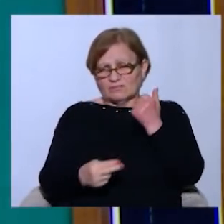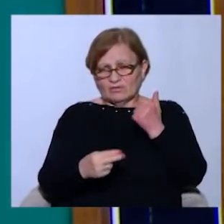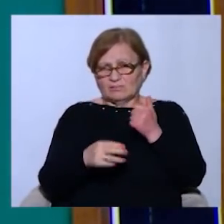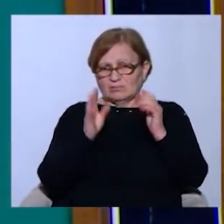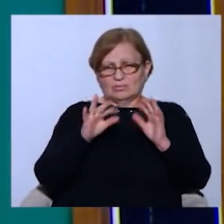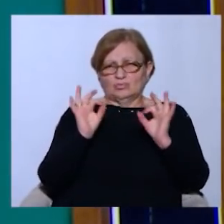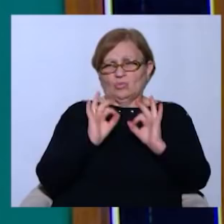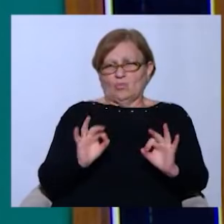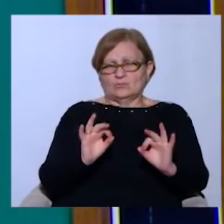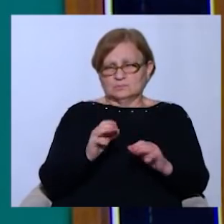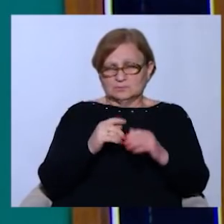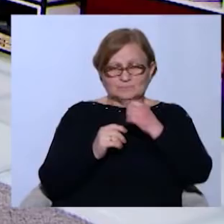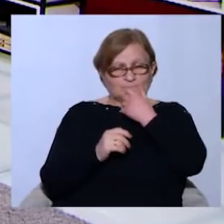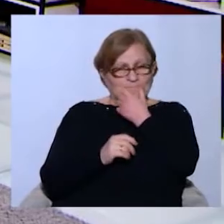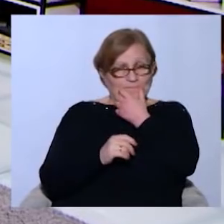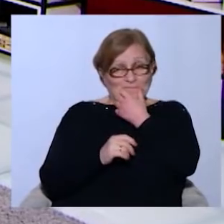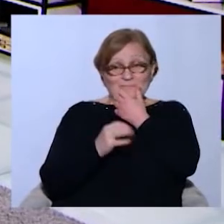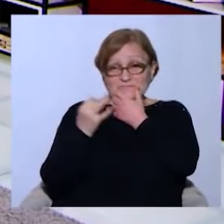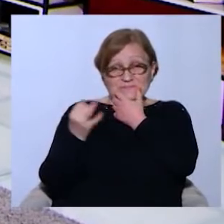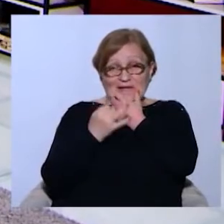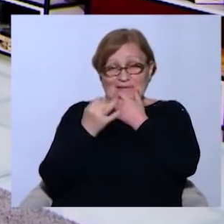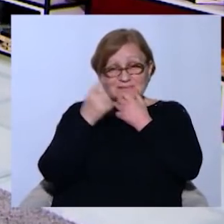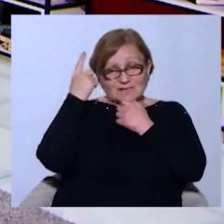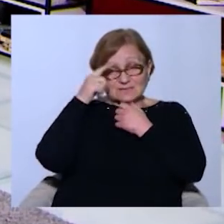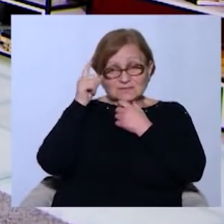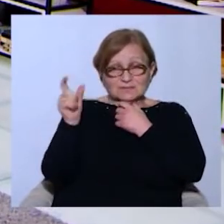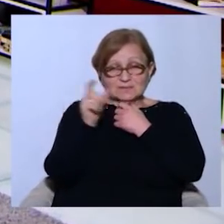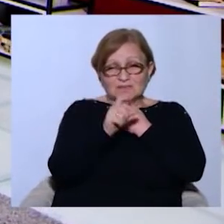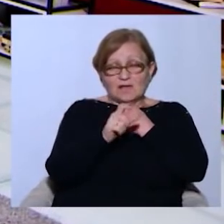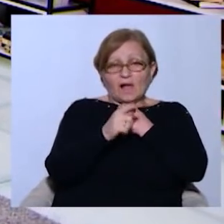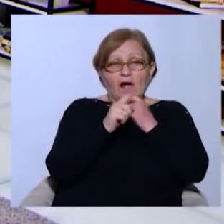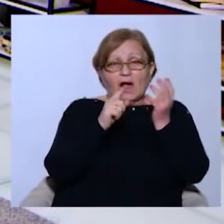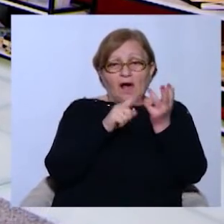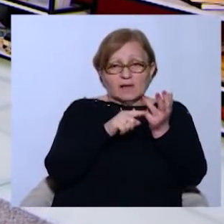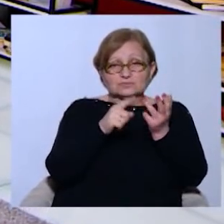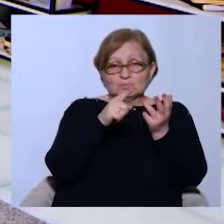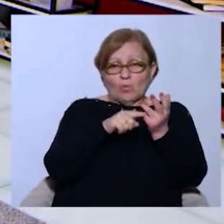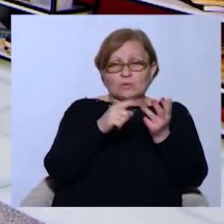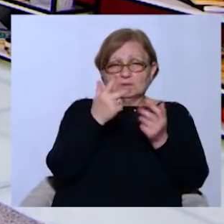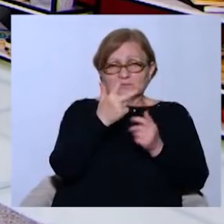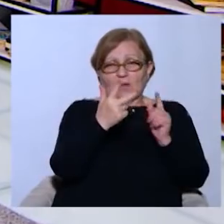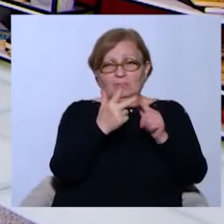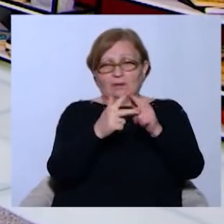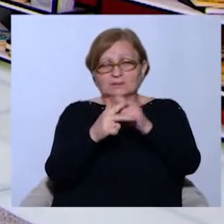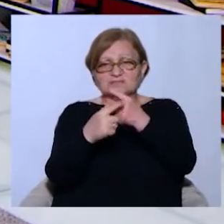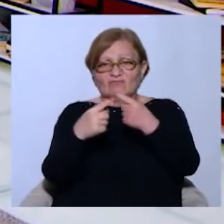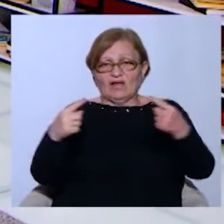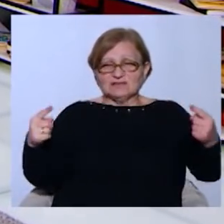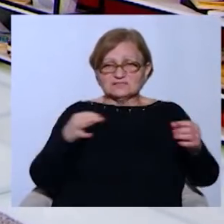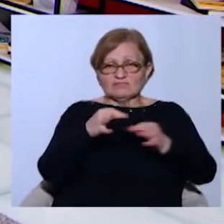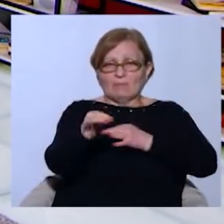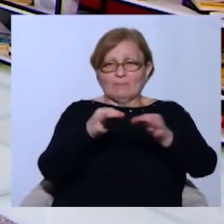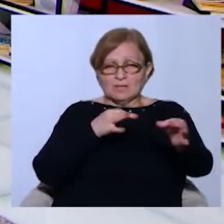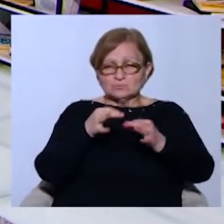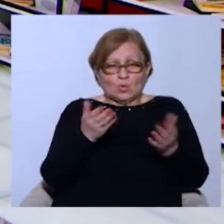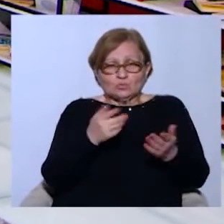აი ძალიან საინტერესო ამოცანა, ხო? ხო არ შეიძლება რომ სამივე სიმართლე იყოს. არ გამოვა